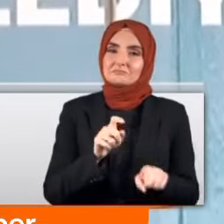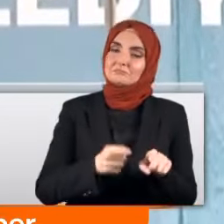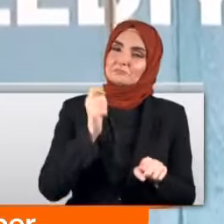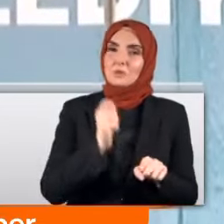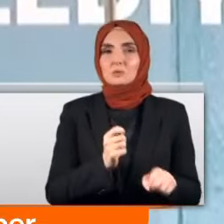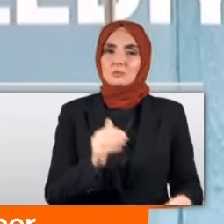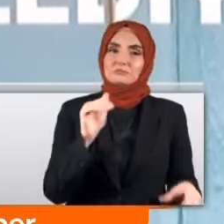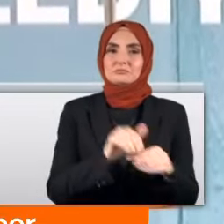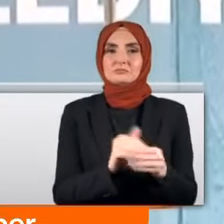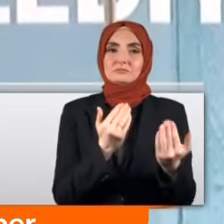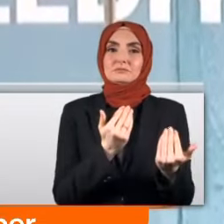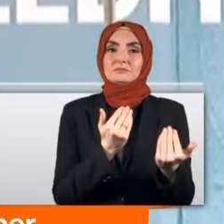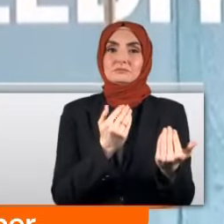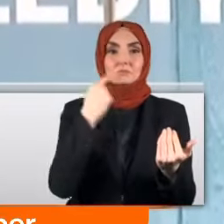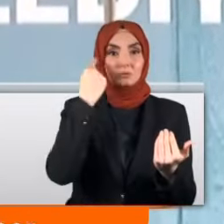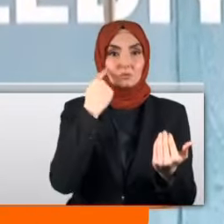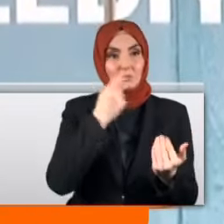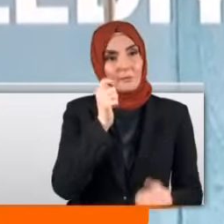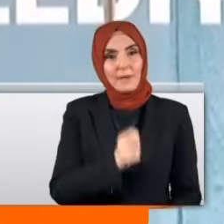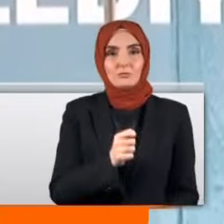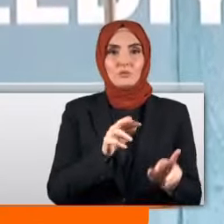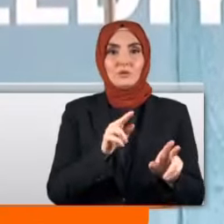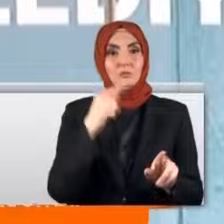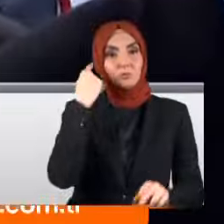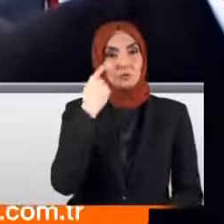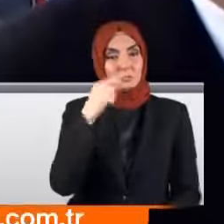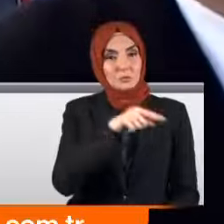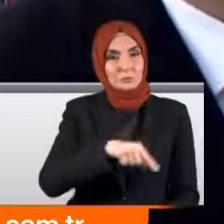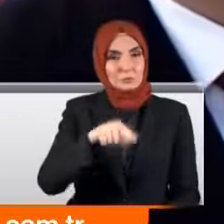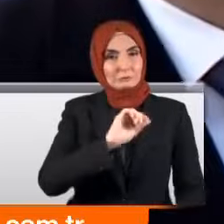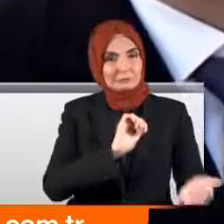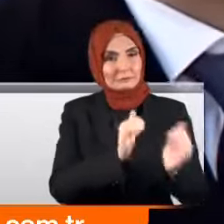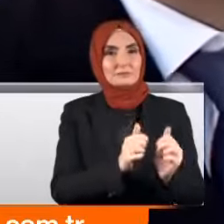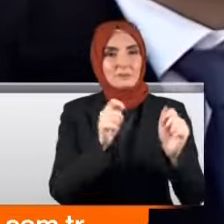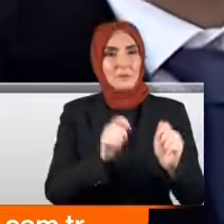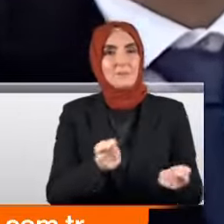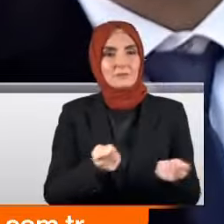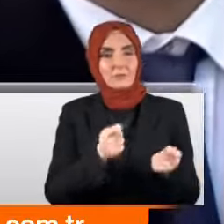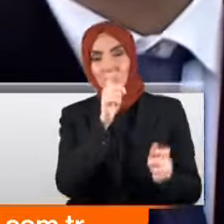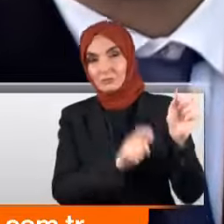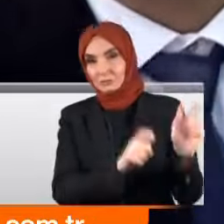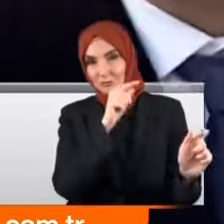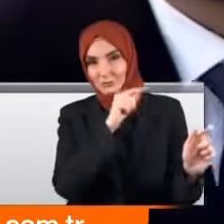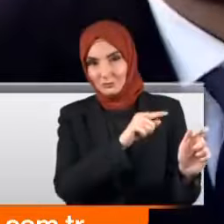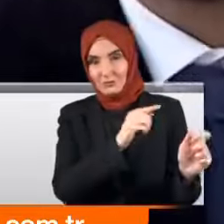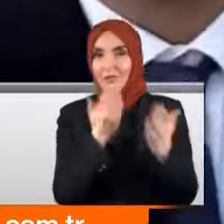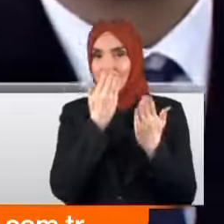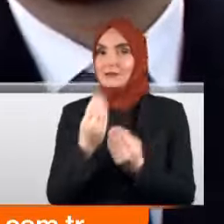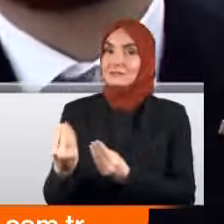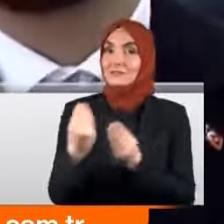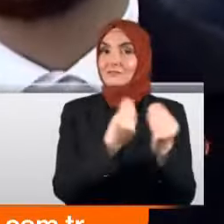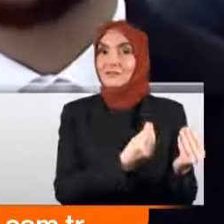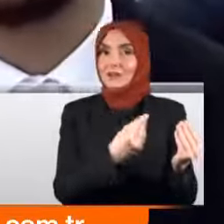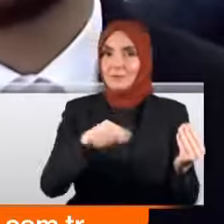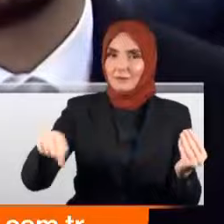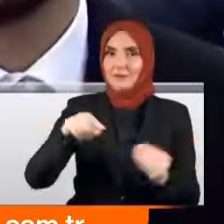verecek bir mecburiyet cenderesine sıkıştırmak isteyenlere günlerini göstereceğinize